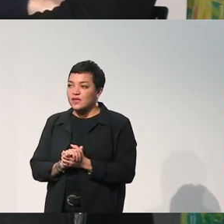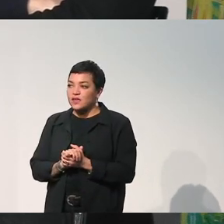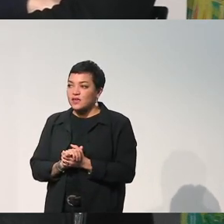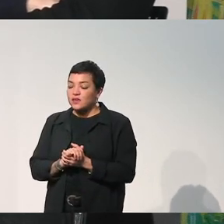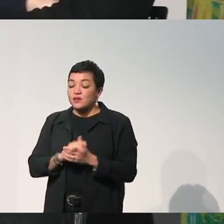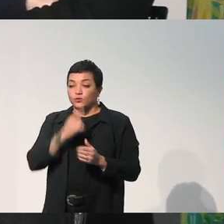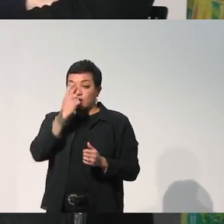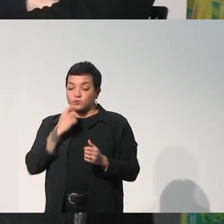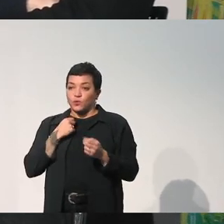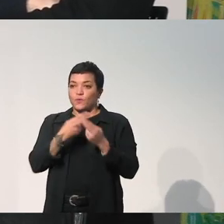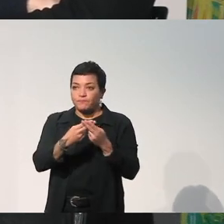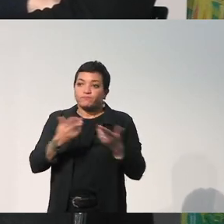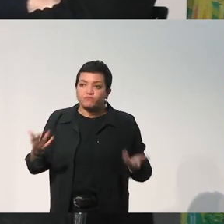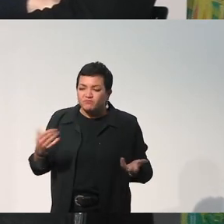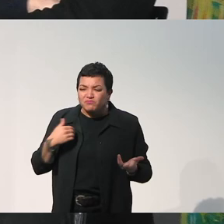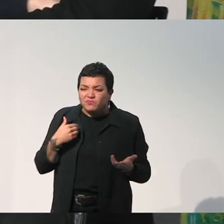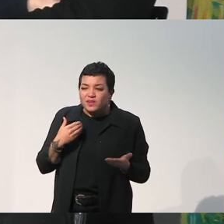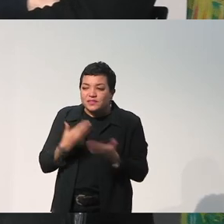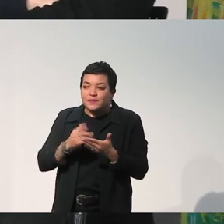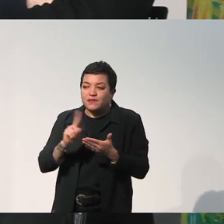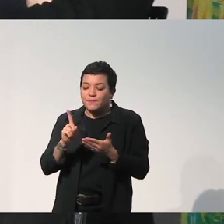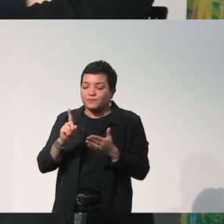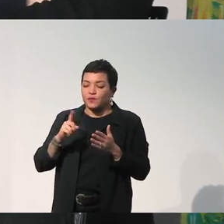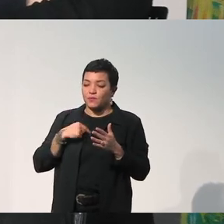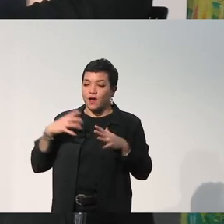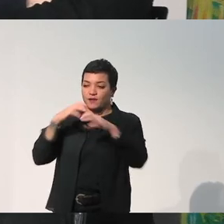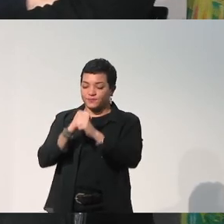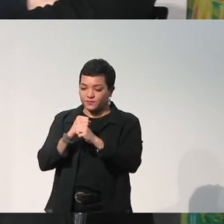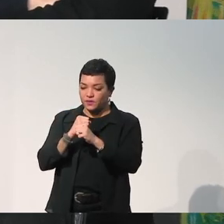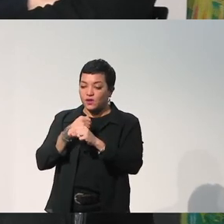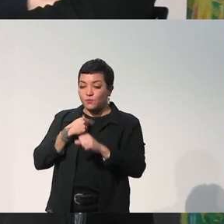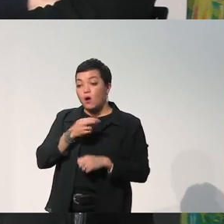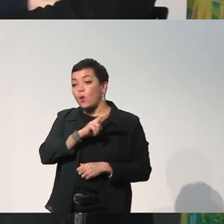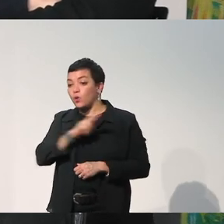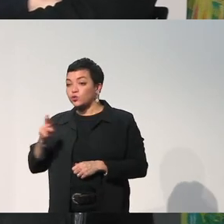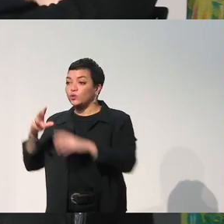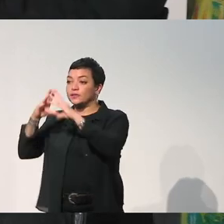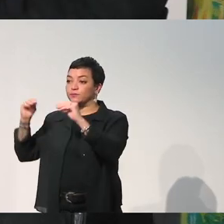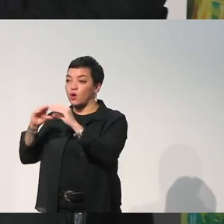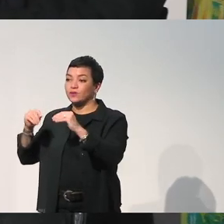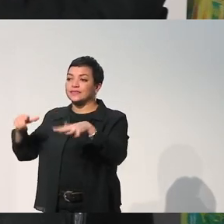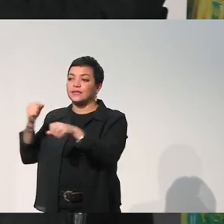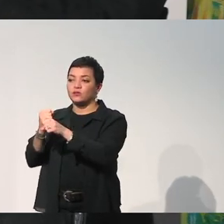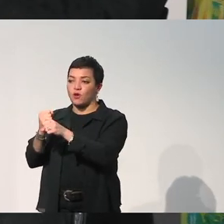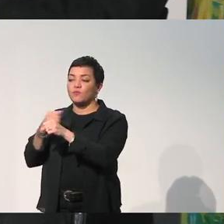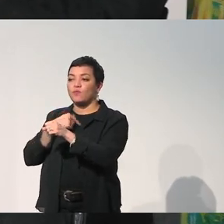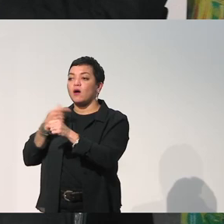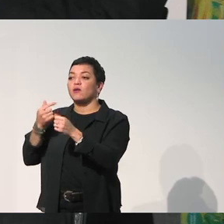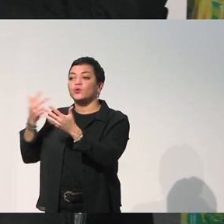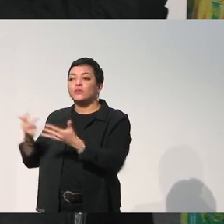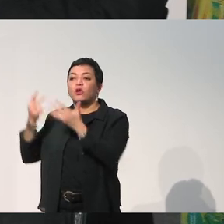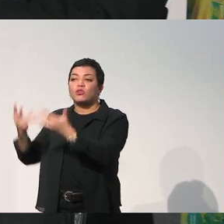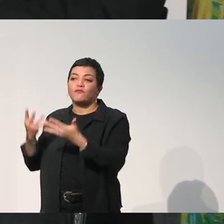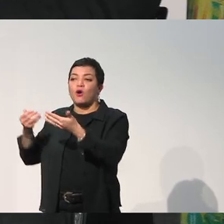Et non, c'est pas vraiment ça. Moi au début, alors pour faire rapide, donc je suis retourné vivre au Liban mais vers mes 17-18 ans, je suis resté 8-9 ans et puis je suis